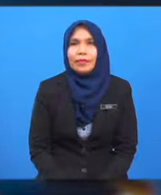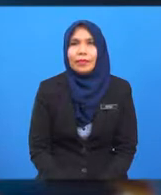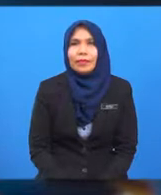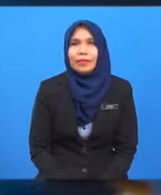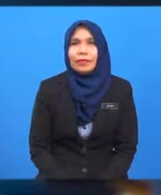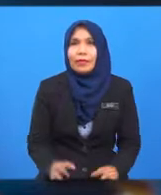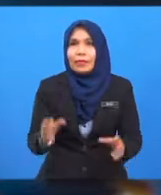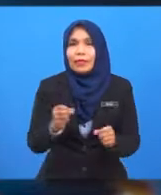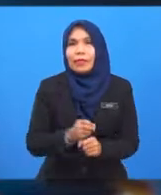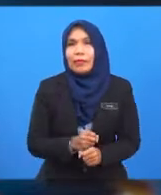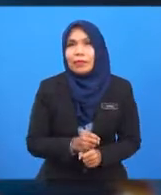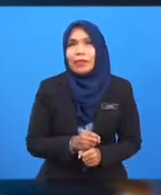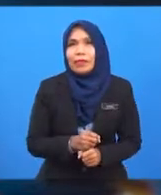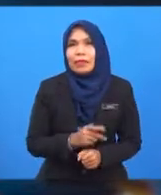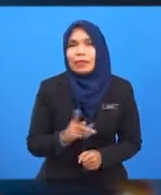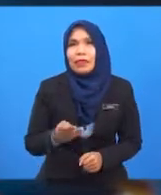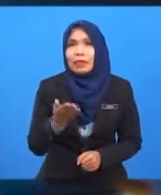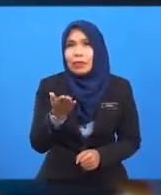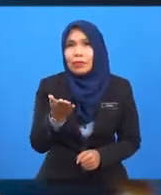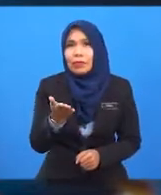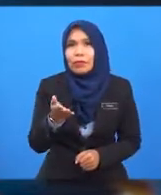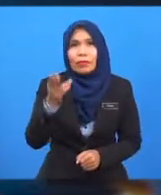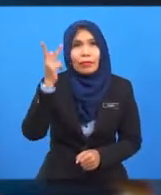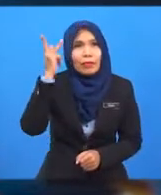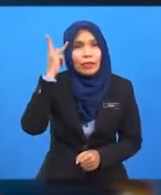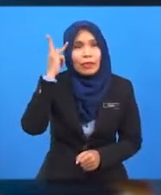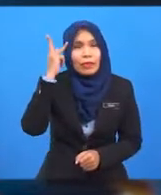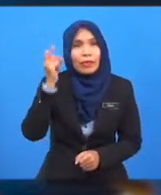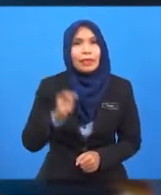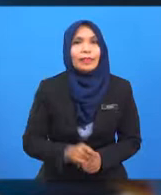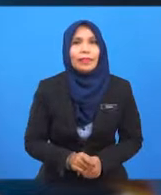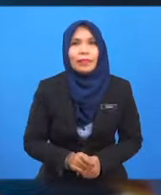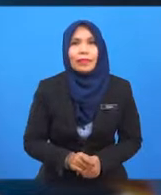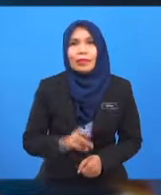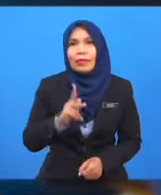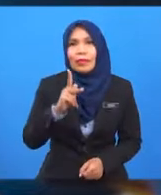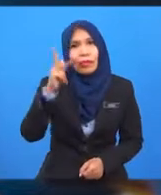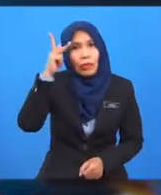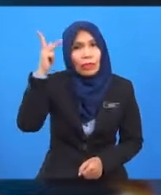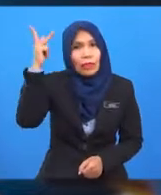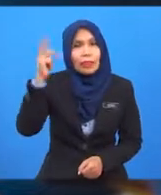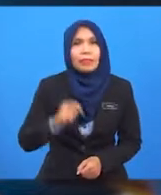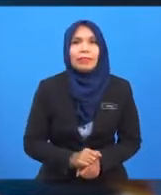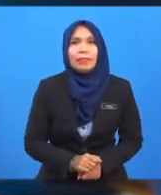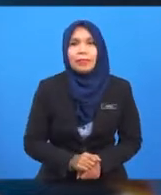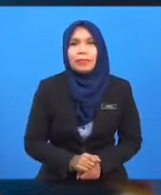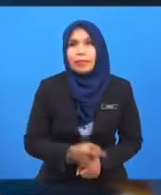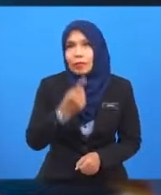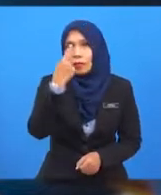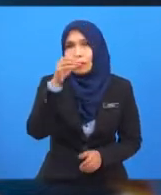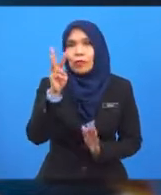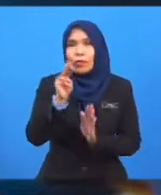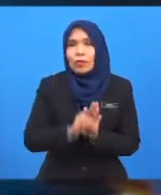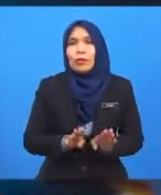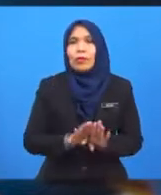Dapatkah kamu mengenal pasti konsep tuas yang digunakan untuk membuka penutup